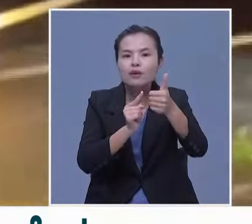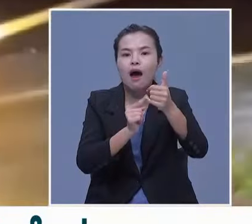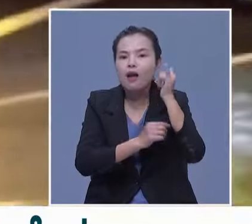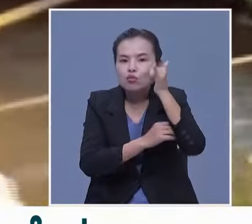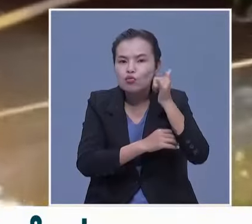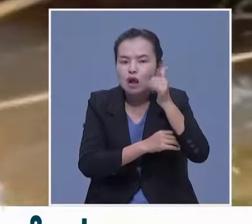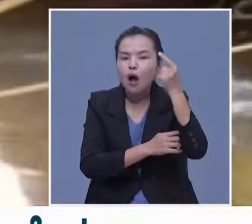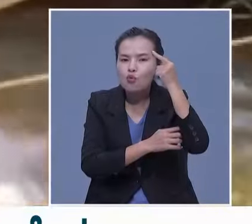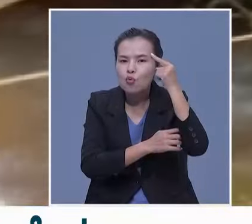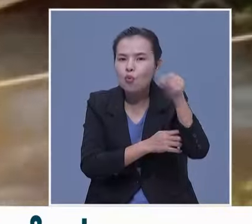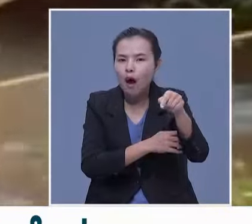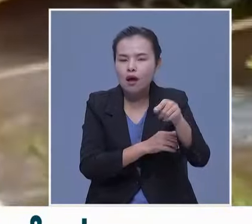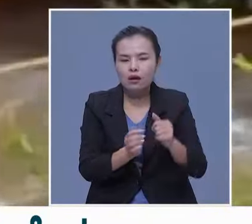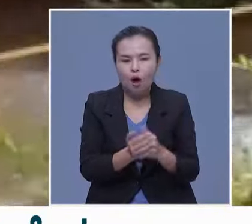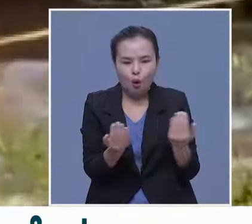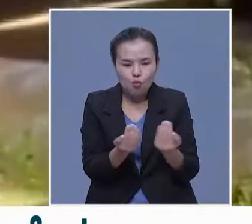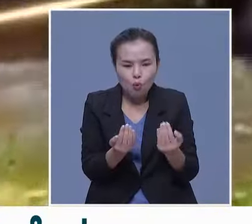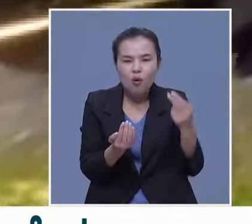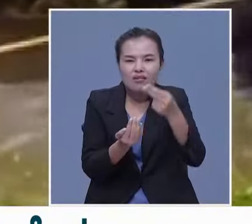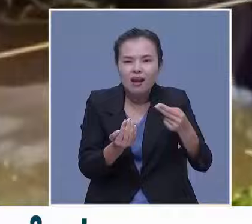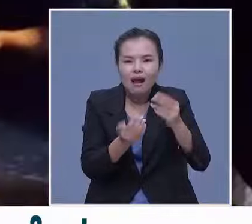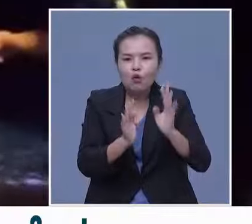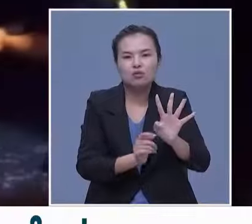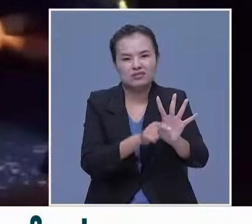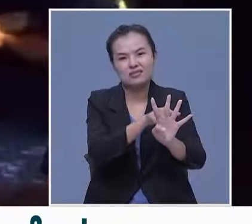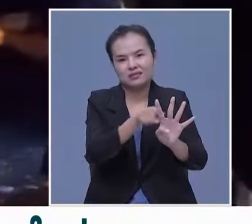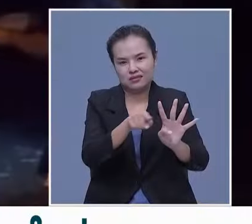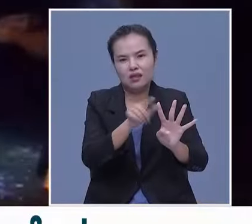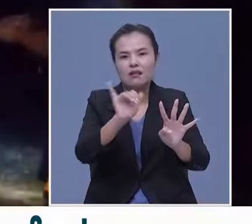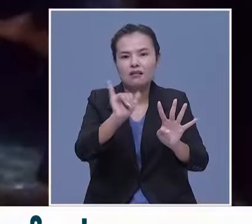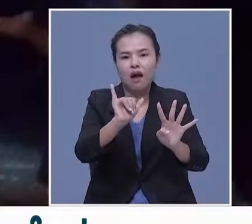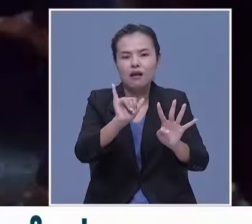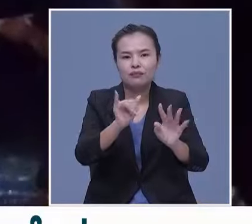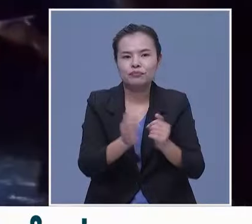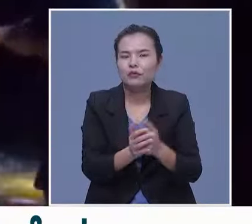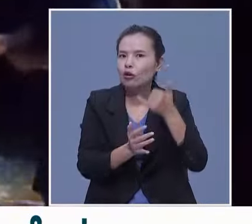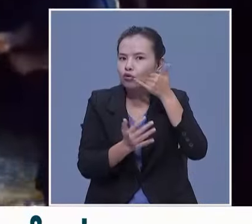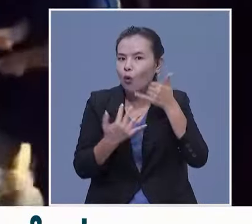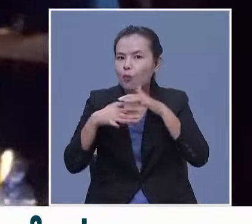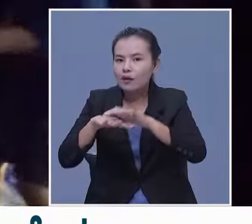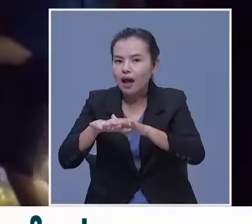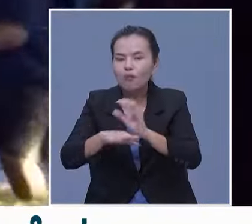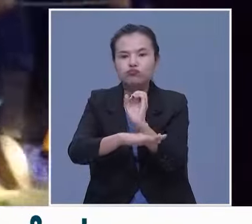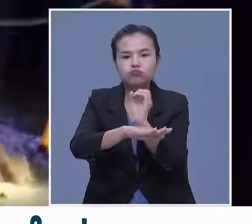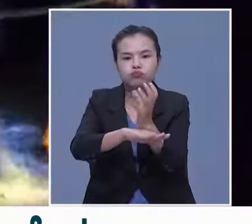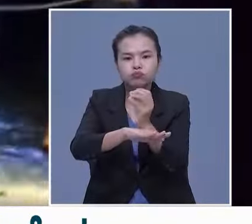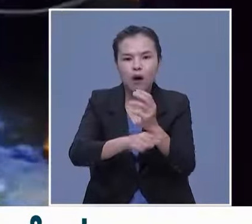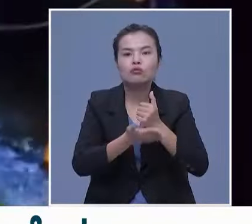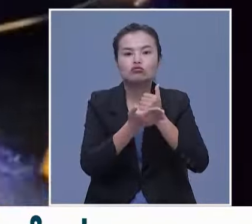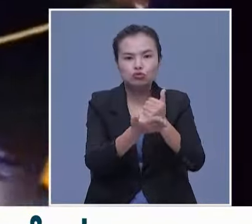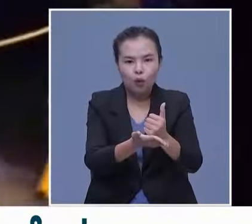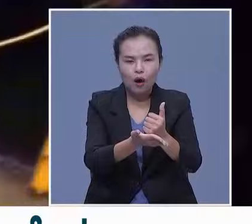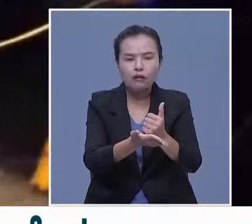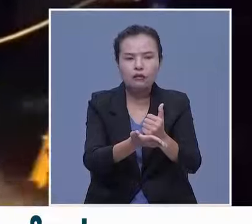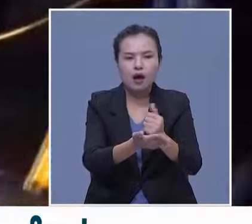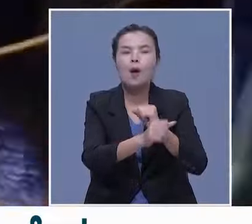แล้วก็ทำให้ทราบว่าคุณยายพร้อมกับลูกแล้วก็หลานติดอยู่ในพื้นที่ด้วยก็เลยมีการประสานกับทางู้ยเข้ามาช่วยแล้ว